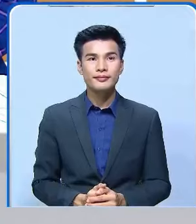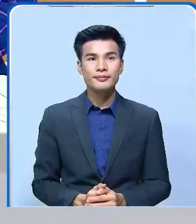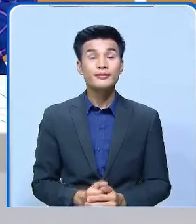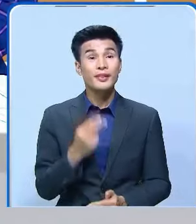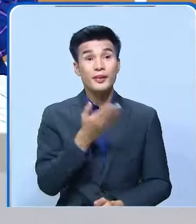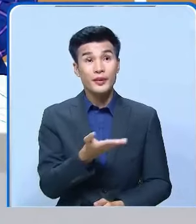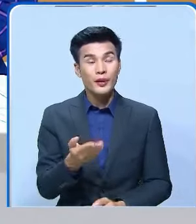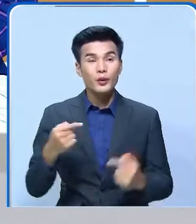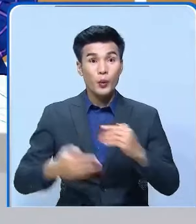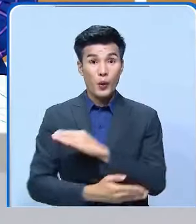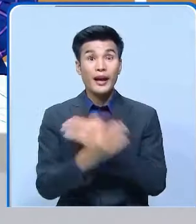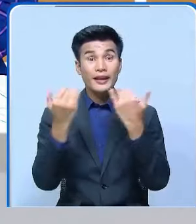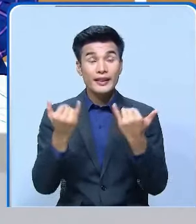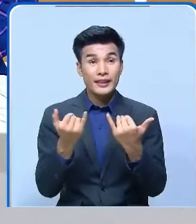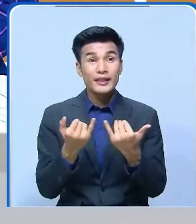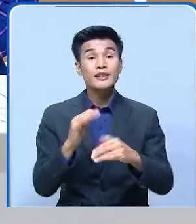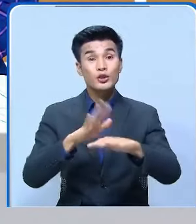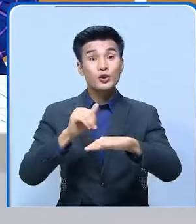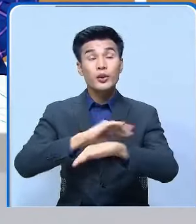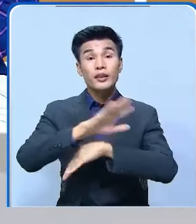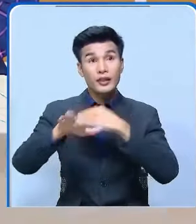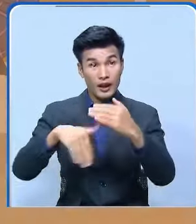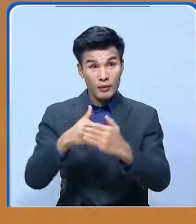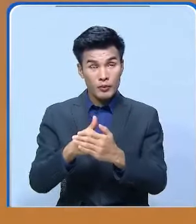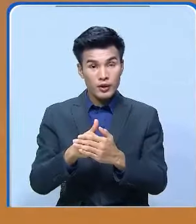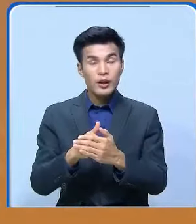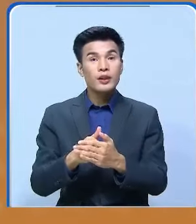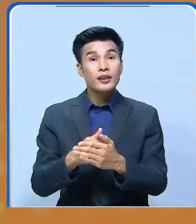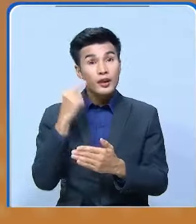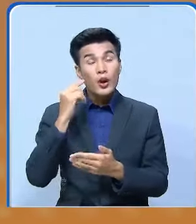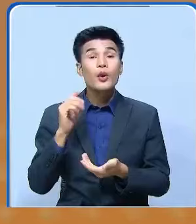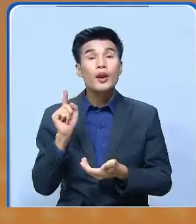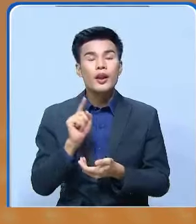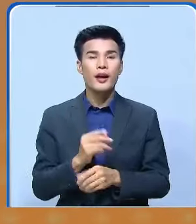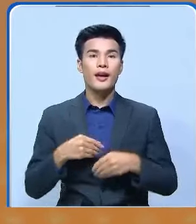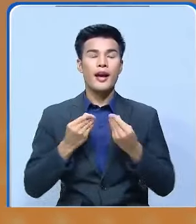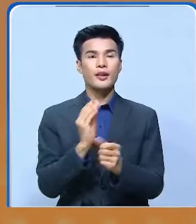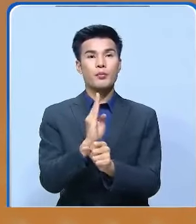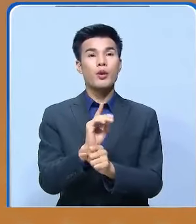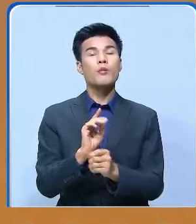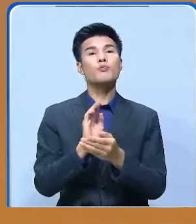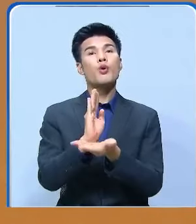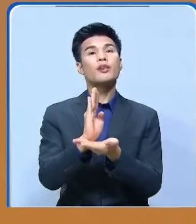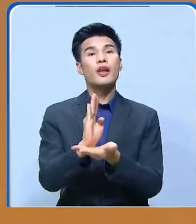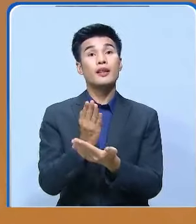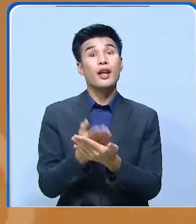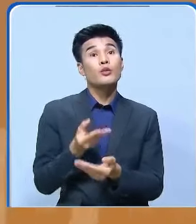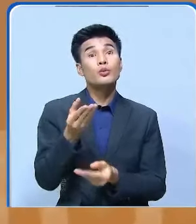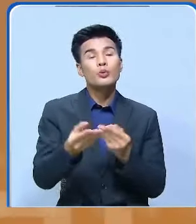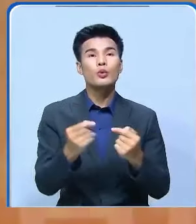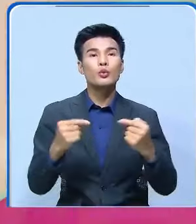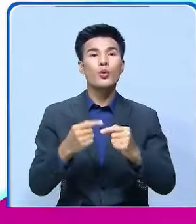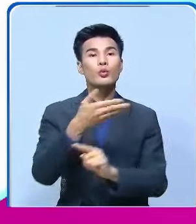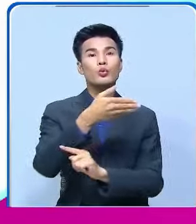คุณผู้ชมคะในโอกาสนี้นะคะขอเชิญชวนทุกท่านค่ะร่วมเป็นส่วนหนึ่งในการเป็นผู้ให้ด้วยการบริจาคสมทบทุนธงวัน